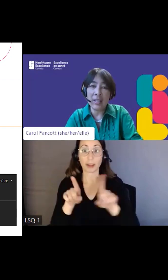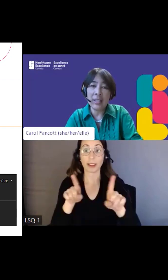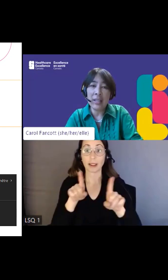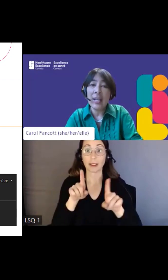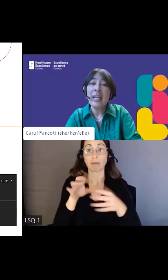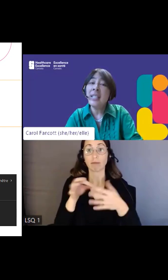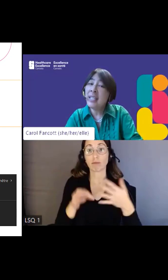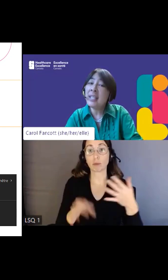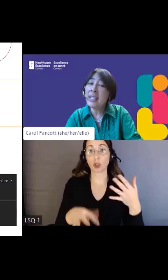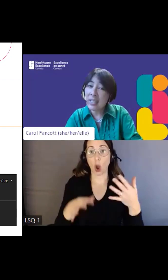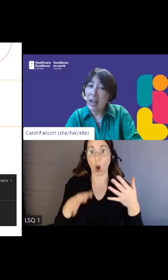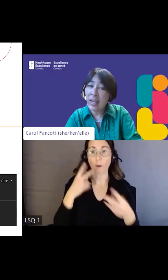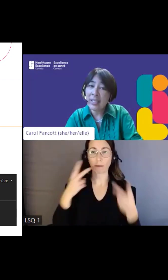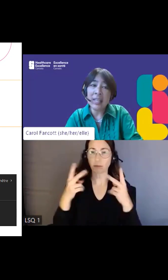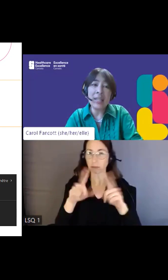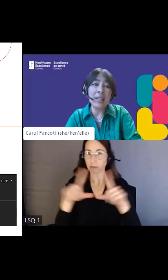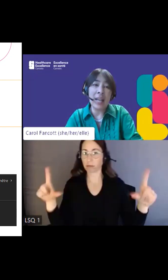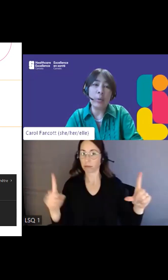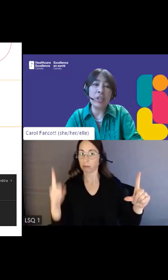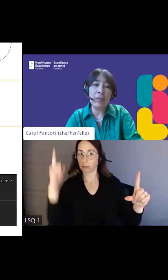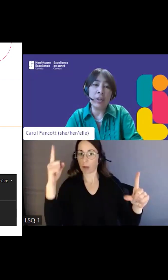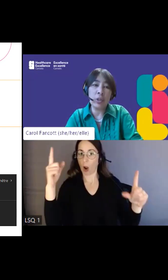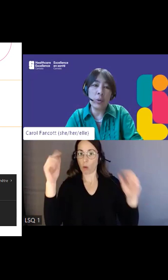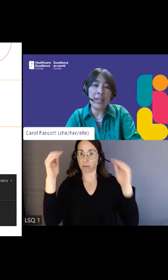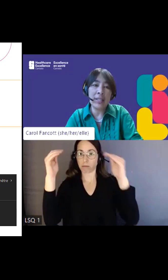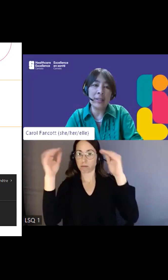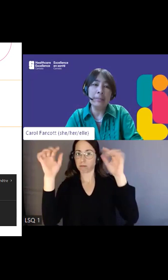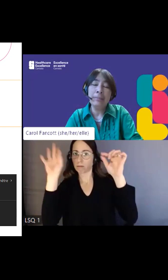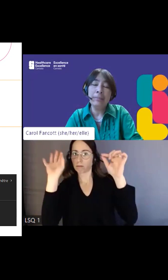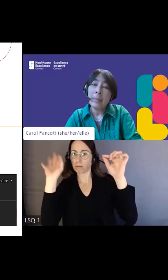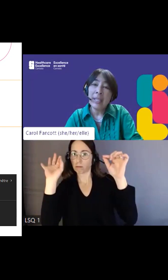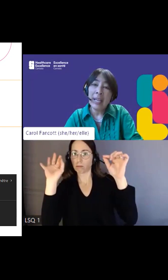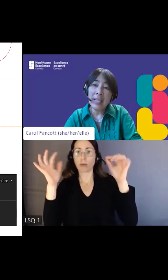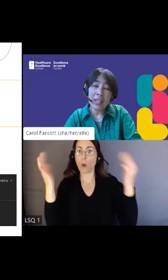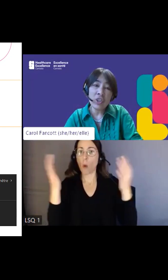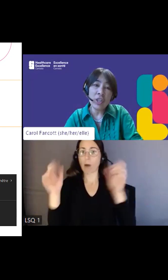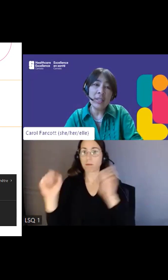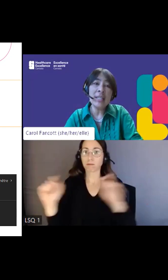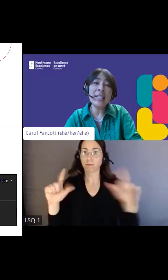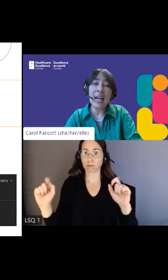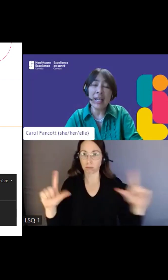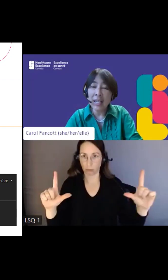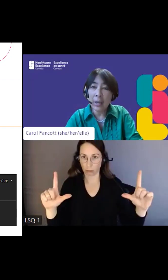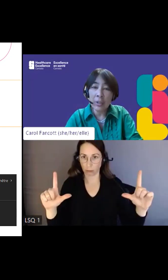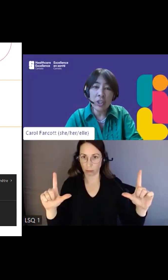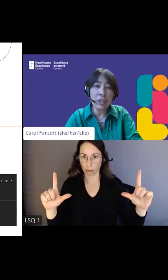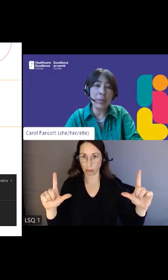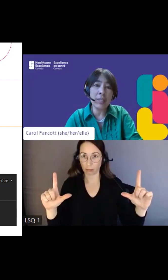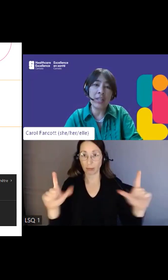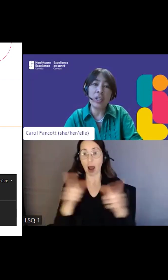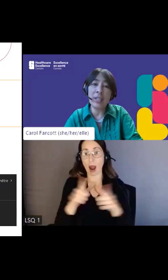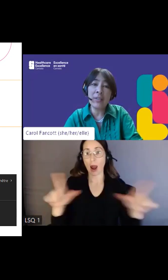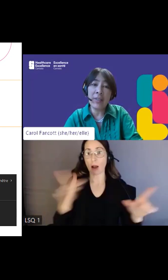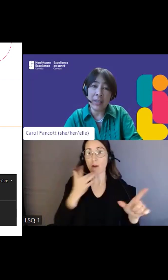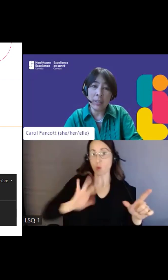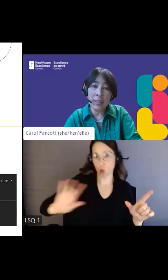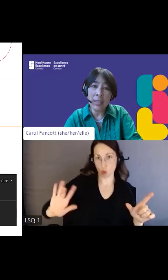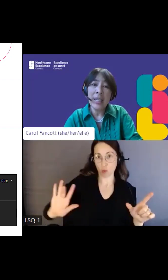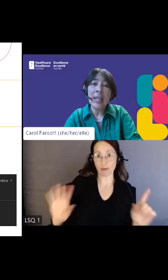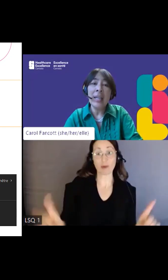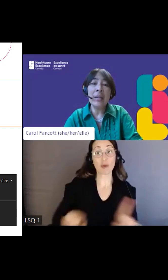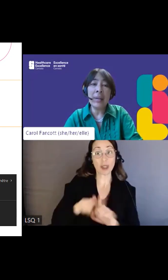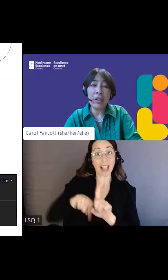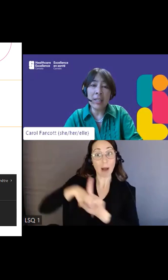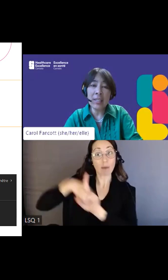les diapositives dans la langue de votre choix. En plus de tout cela, eh bien, il y a l'interprétation en langue des signes qui est disponible